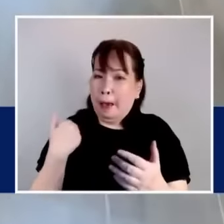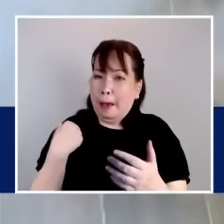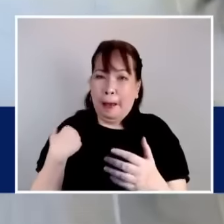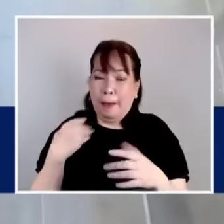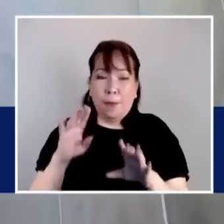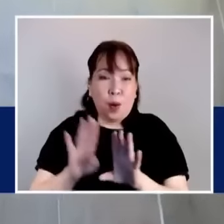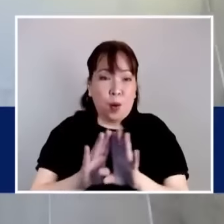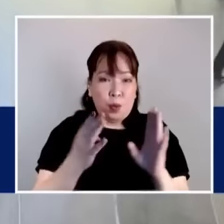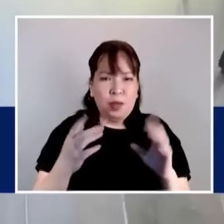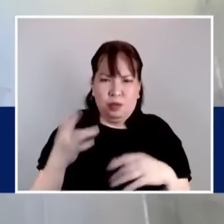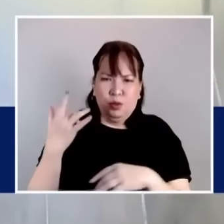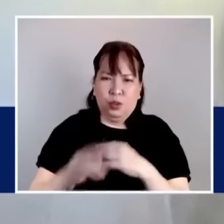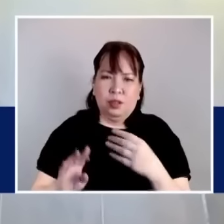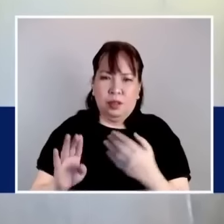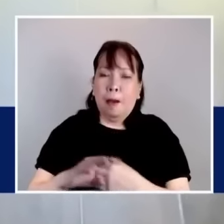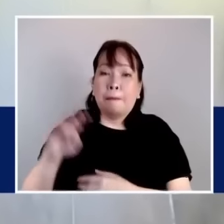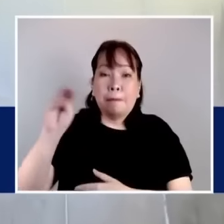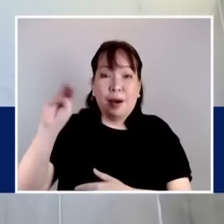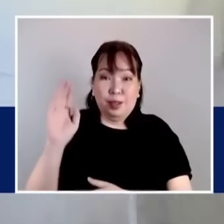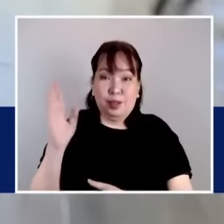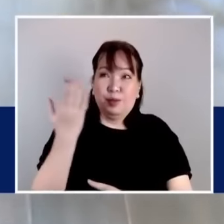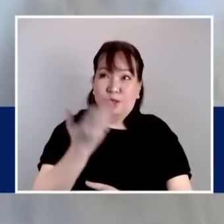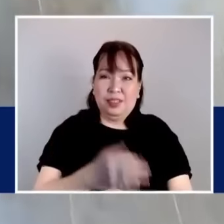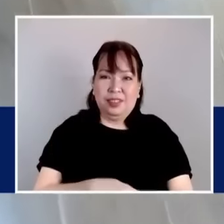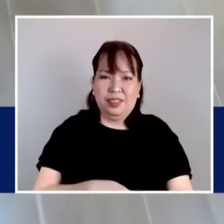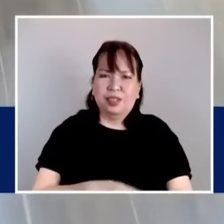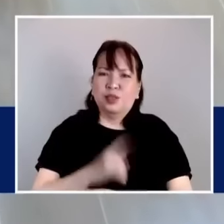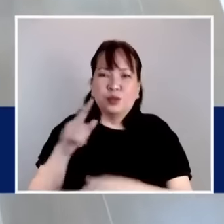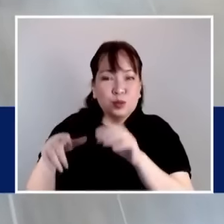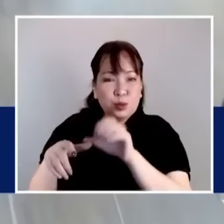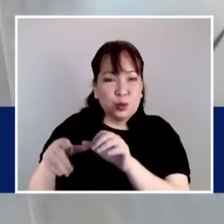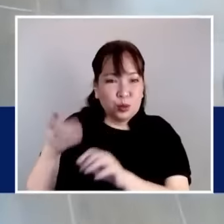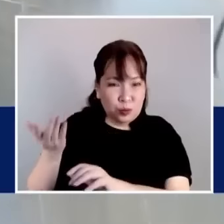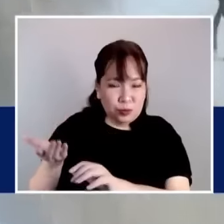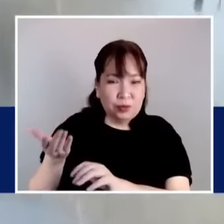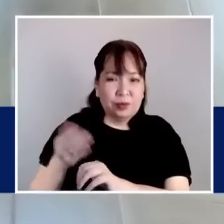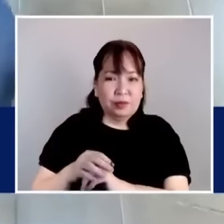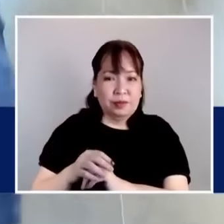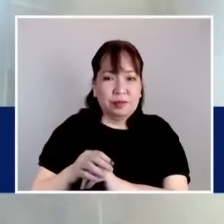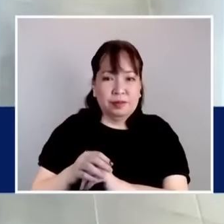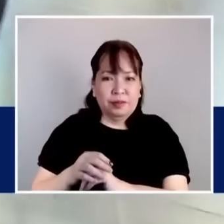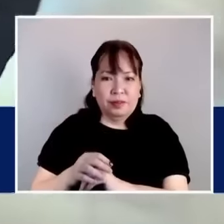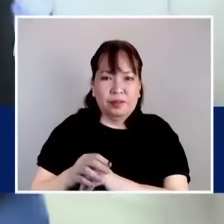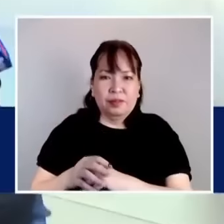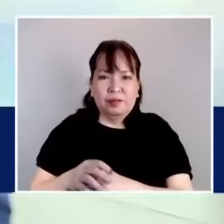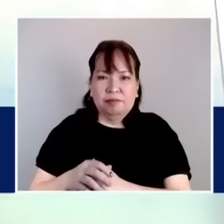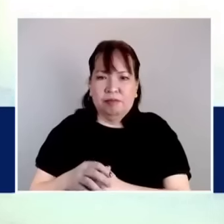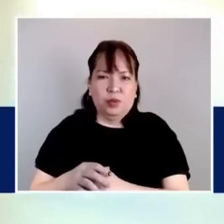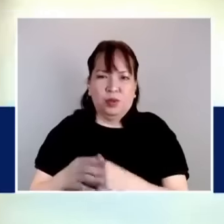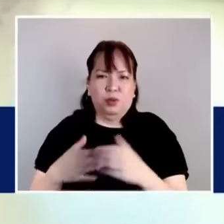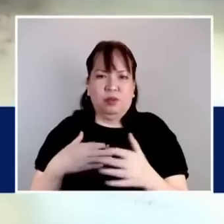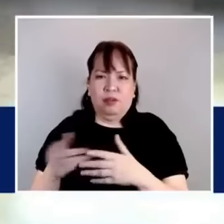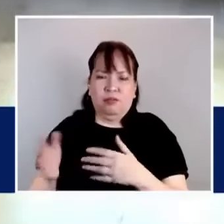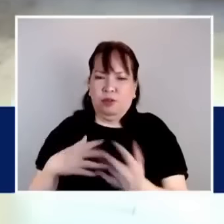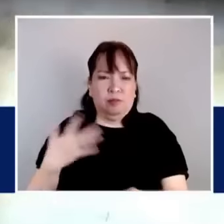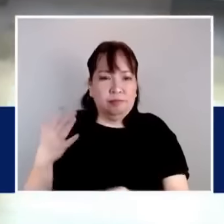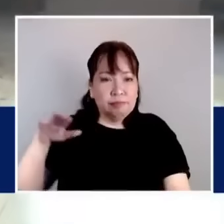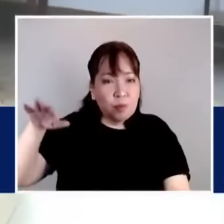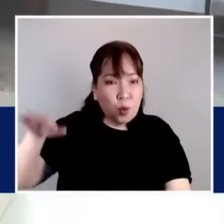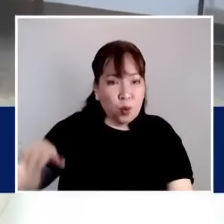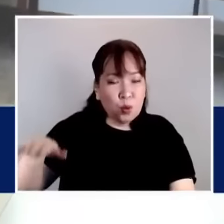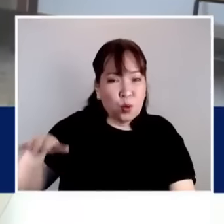precincts Lunes ng umaga. Isa siyang PWD. Pero di ginamit ang kanyang kondisyong dwarfism na dahilan